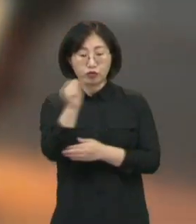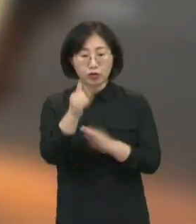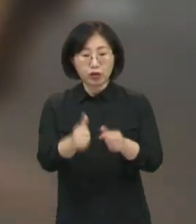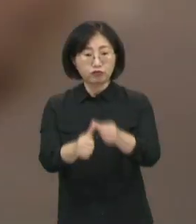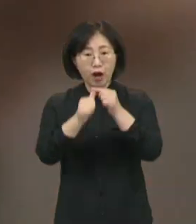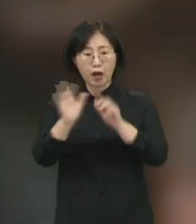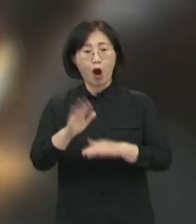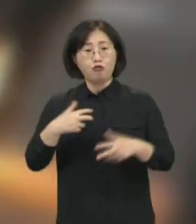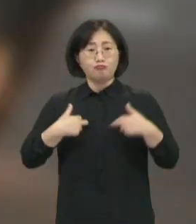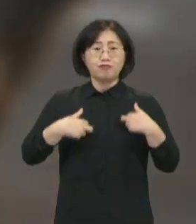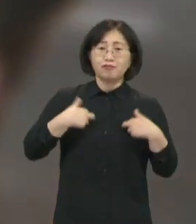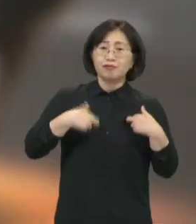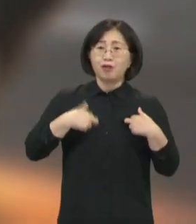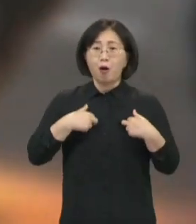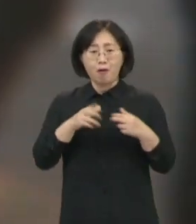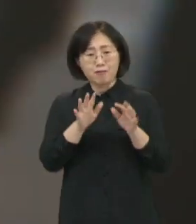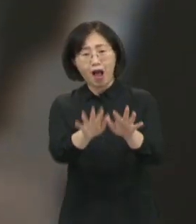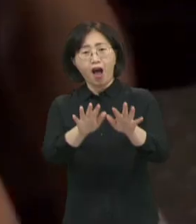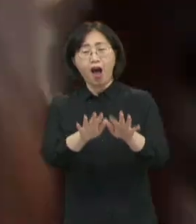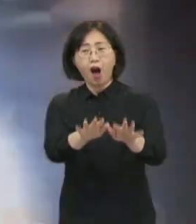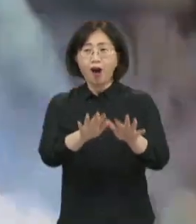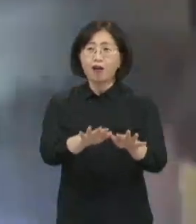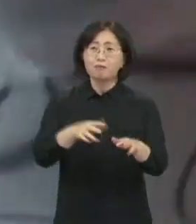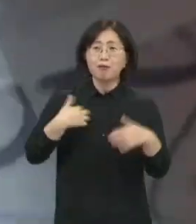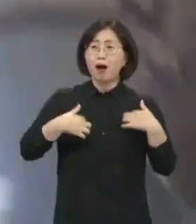구조하기는커녕 즐겁다는 듯 차를 흔들어댑니다.